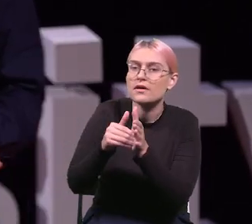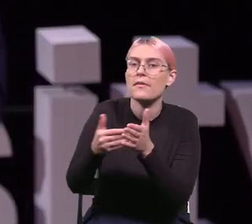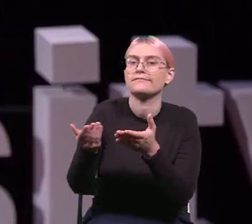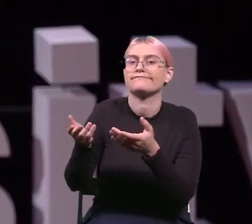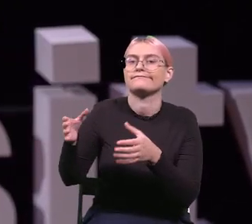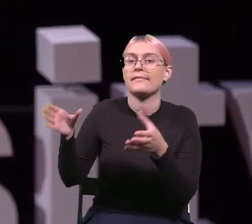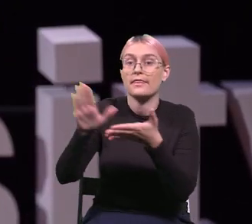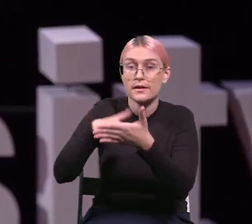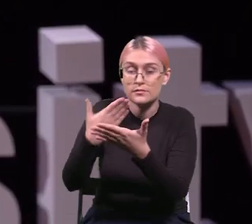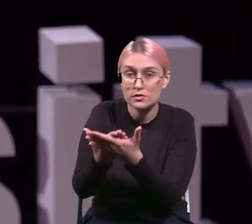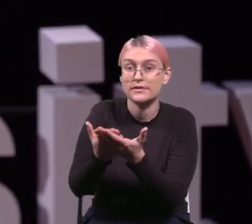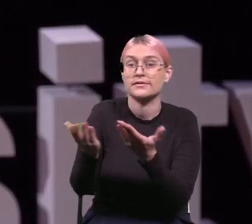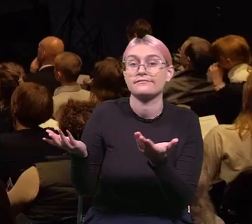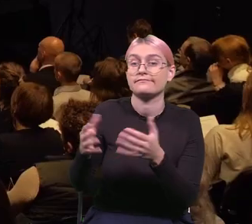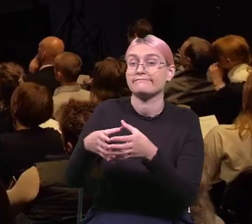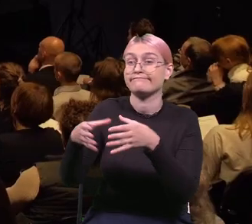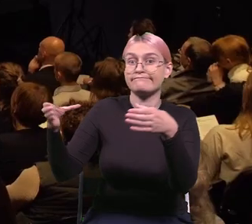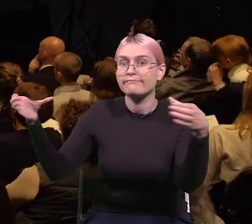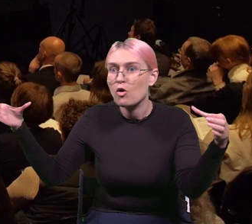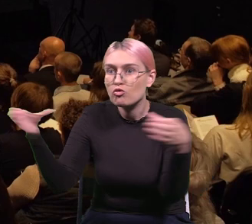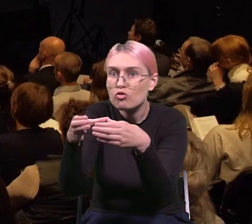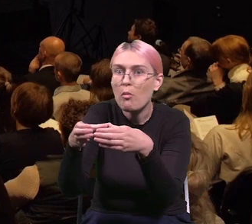gotowe, trzeba tylko przestawić myślenie.